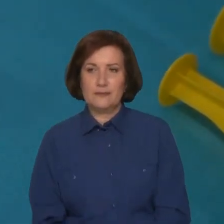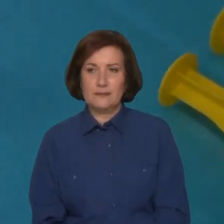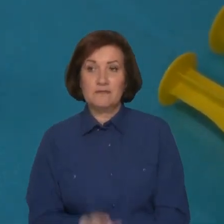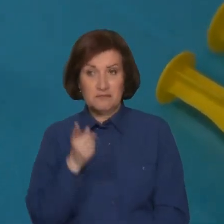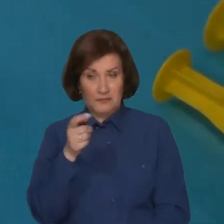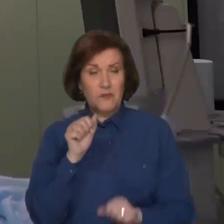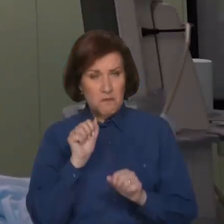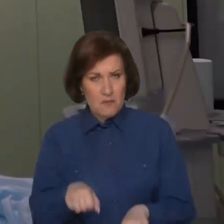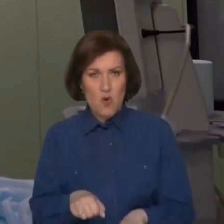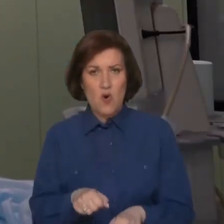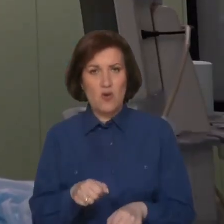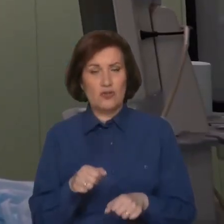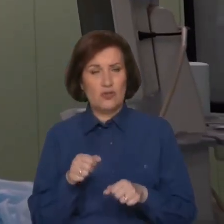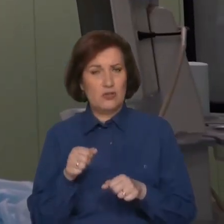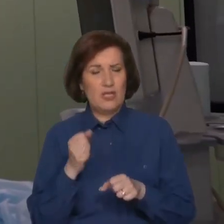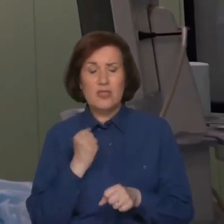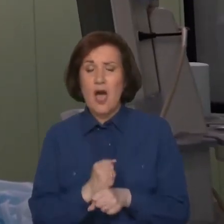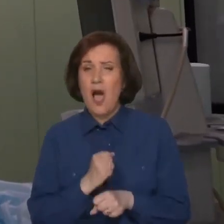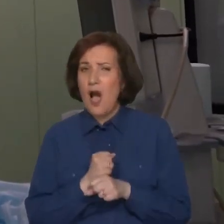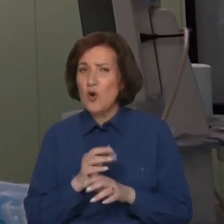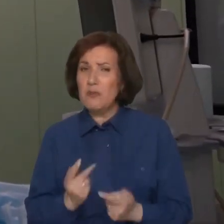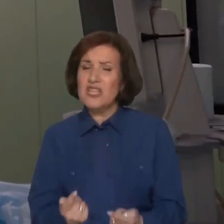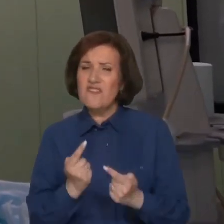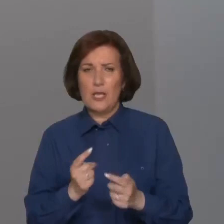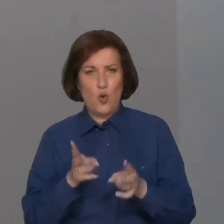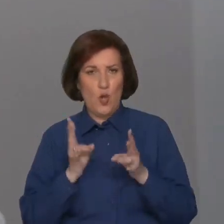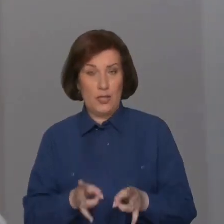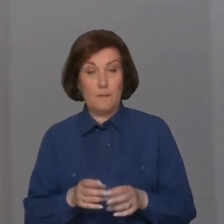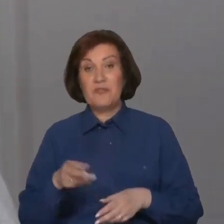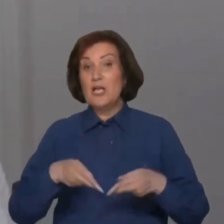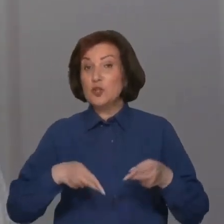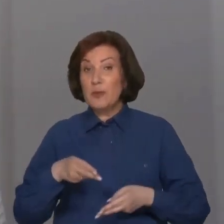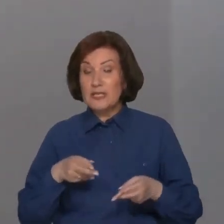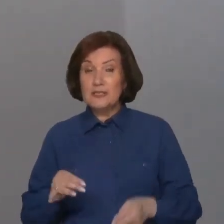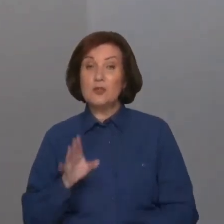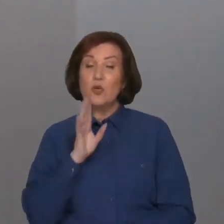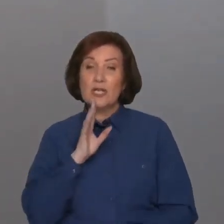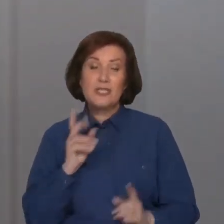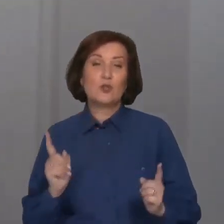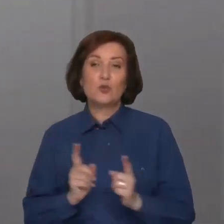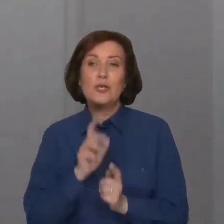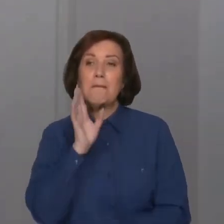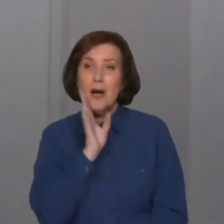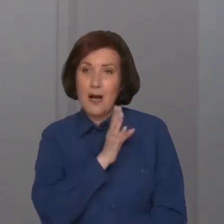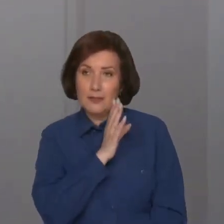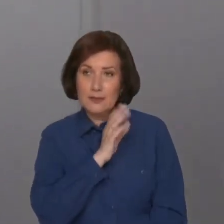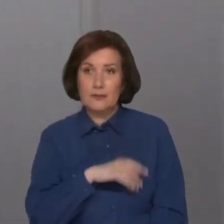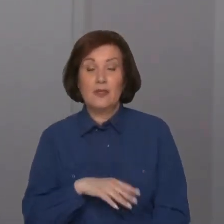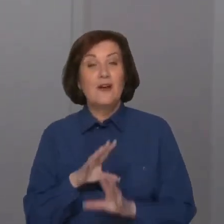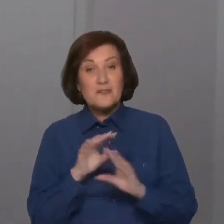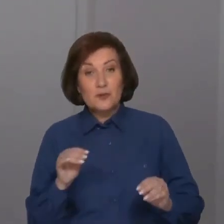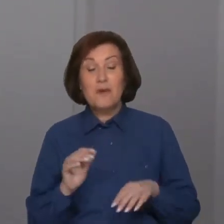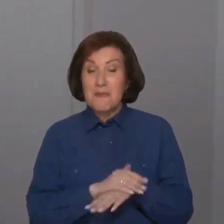штучка може наробити велике лихо. З операційної Катерину зустрічає мати. Все,